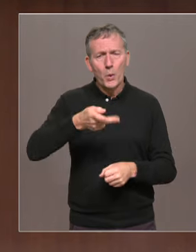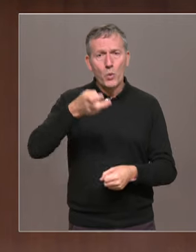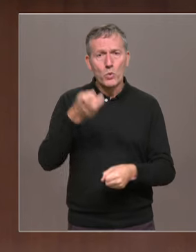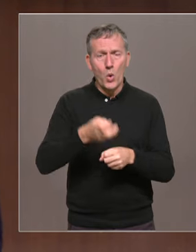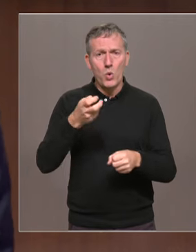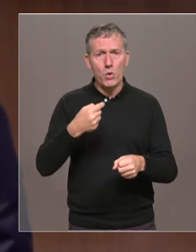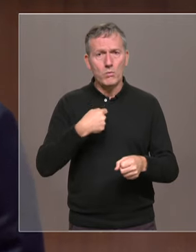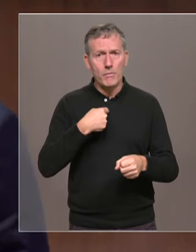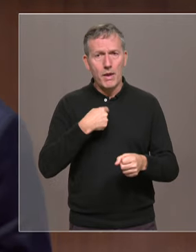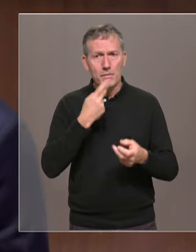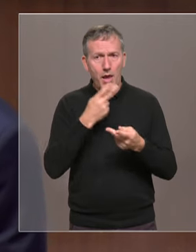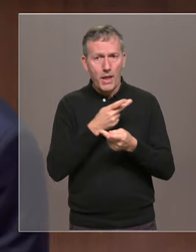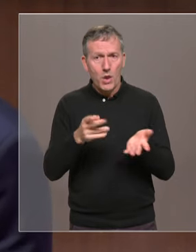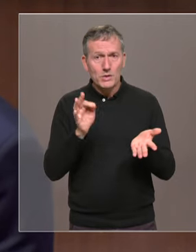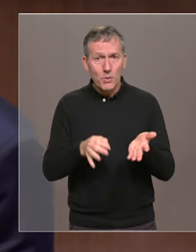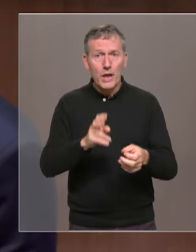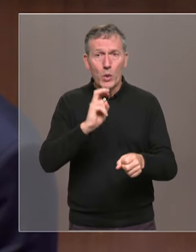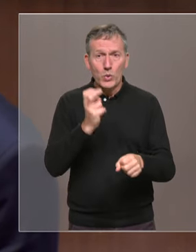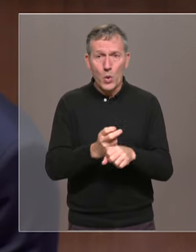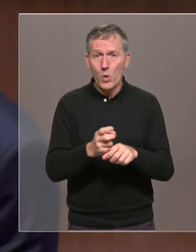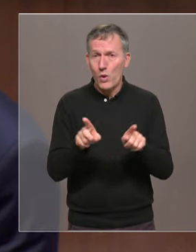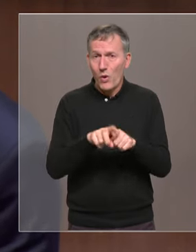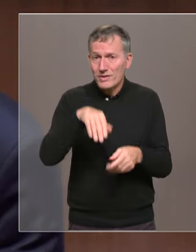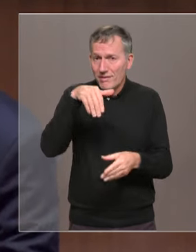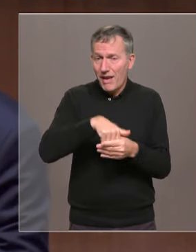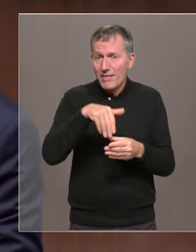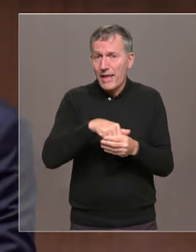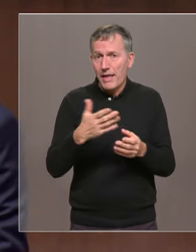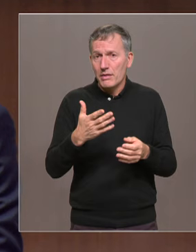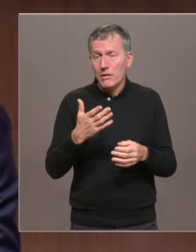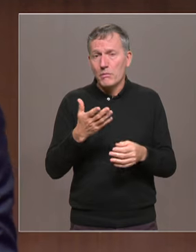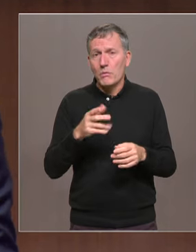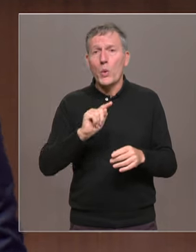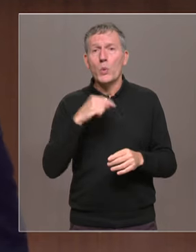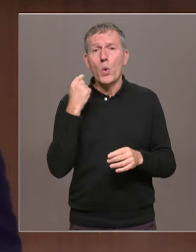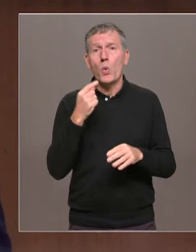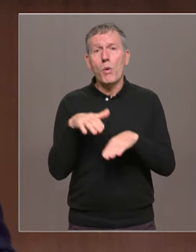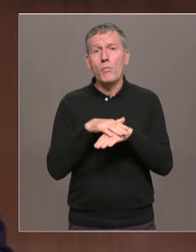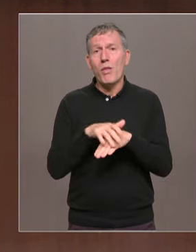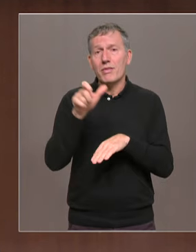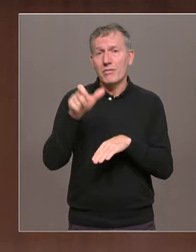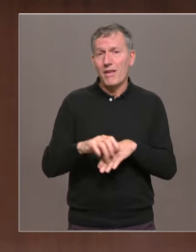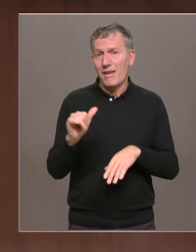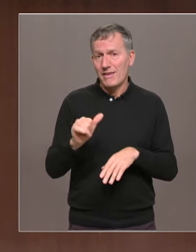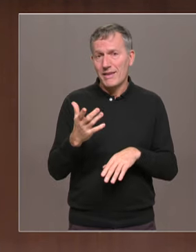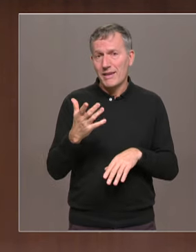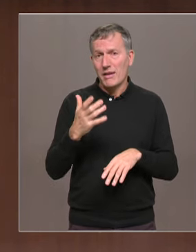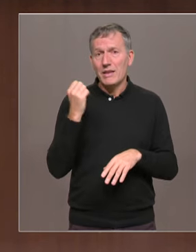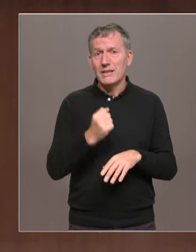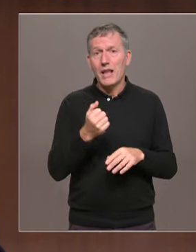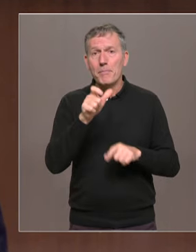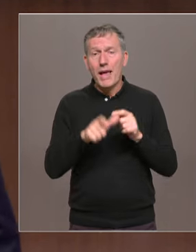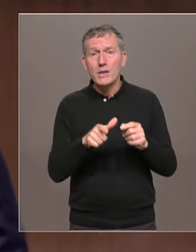à l'instant, elle se durcit également en interne par l'assassinat politique, notamment